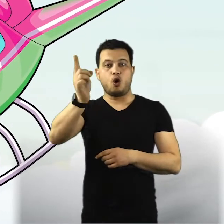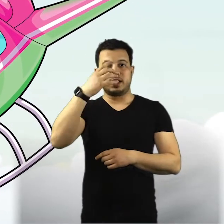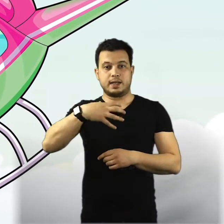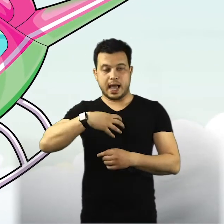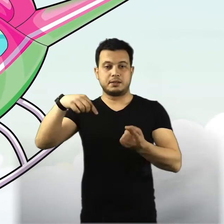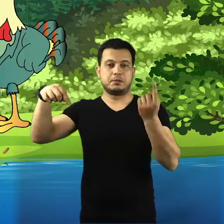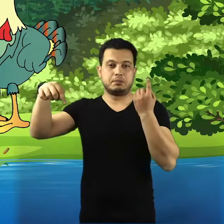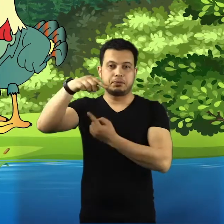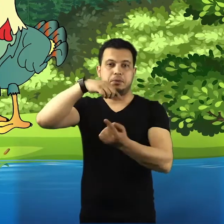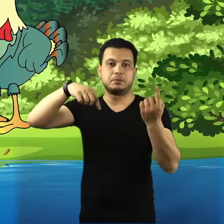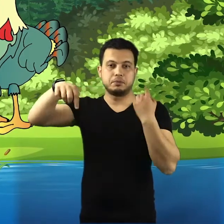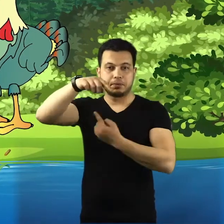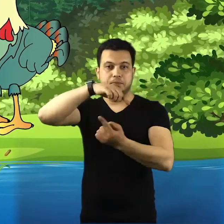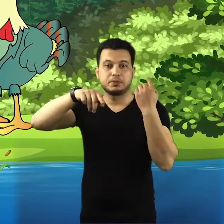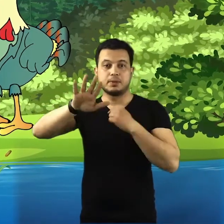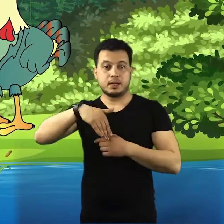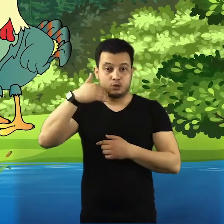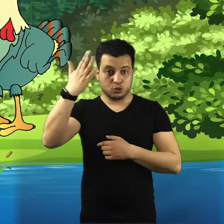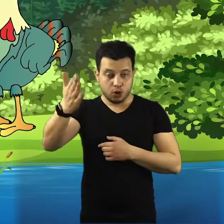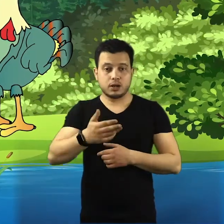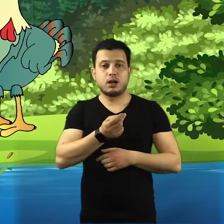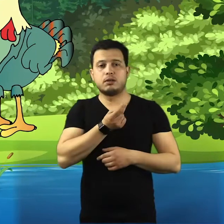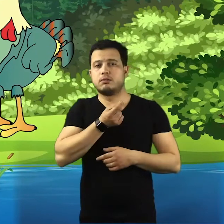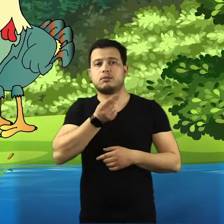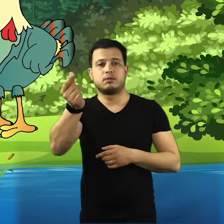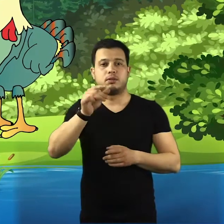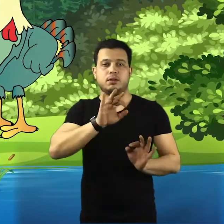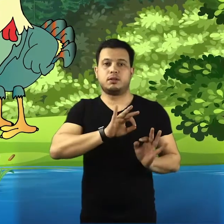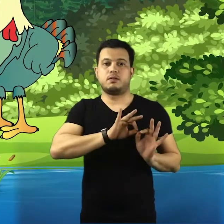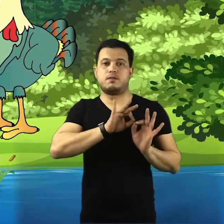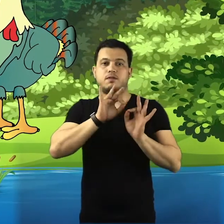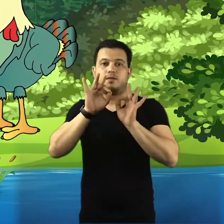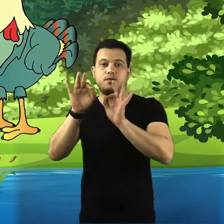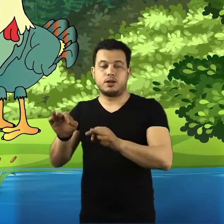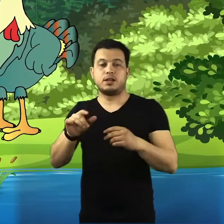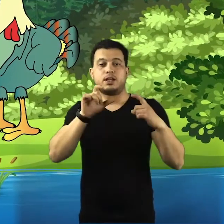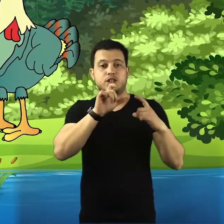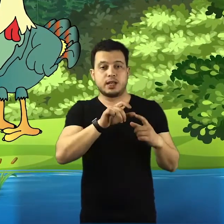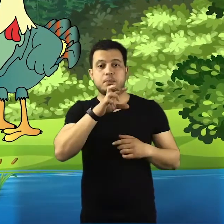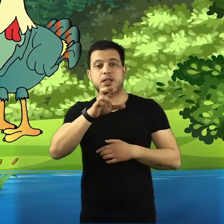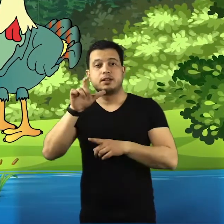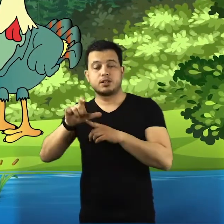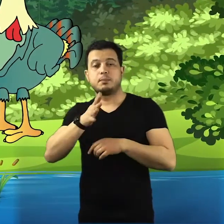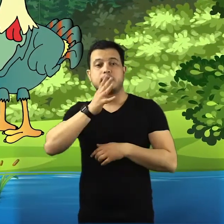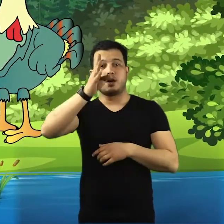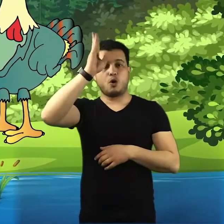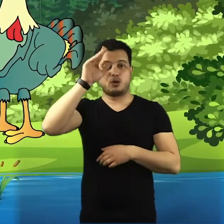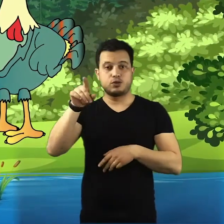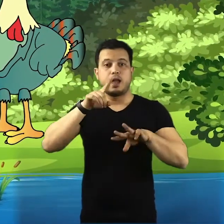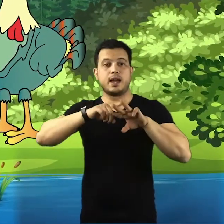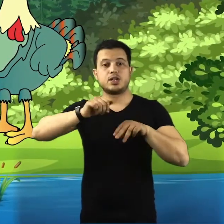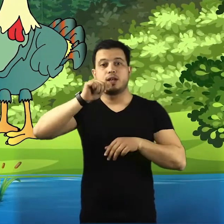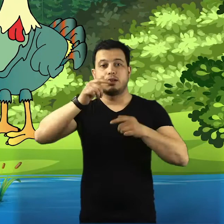Eşen göletine ışınlandı Şeneren, Bilge Horoz, Pınar ve Çınar Eşen göletine